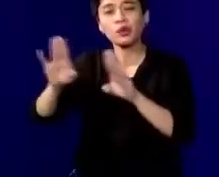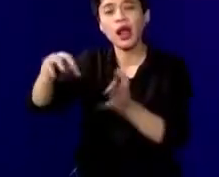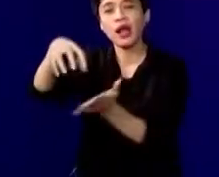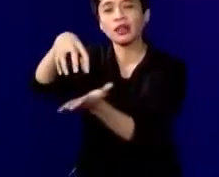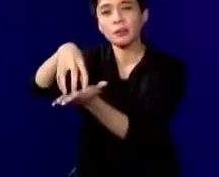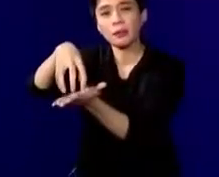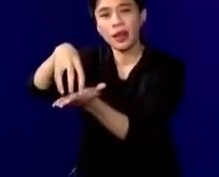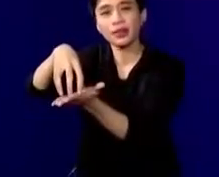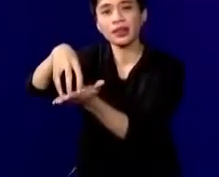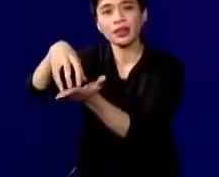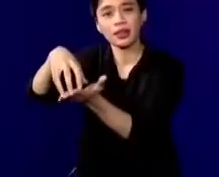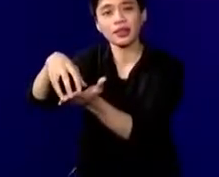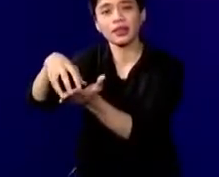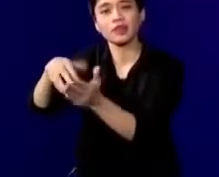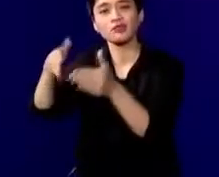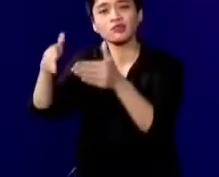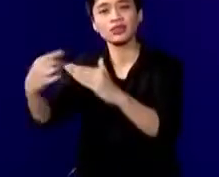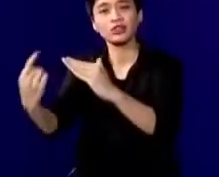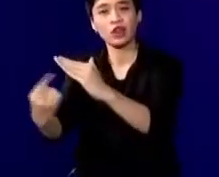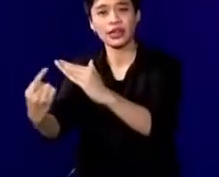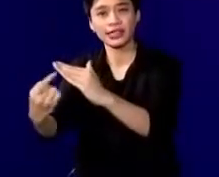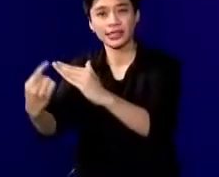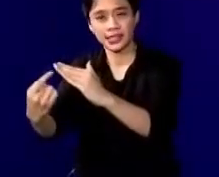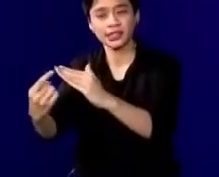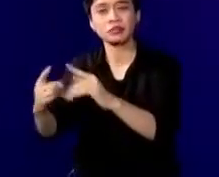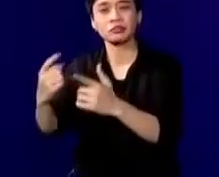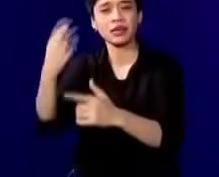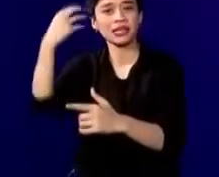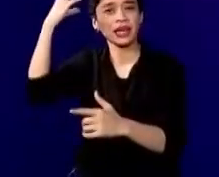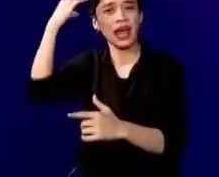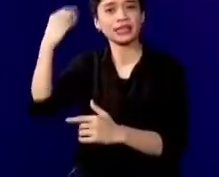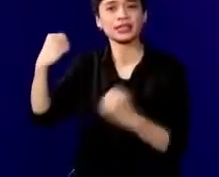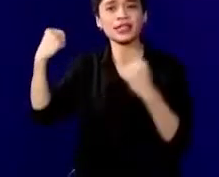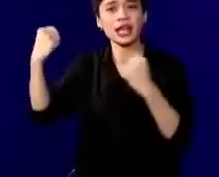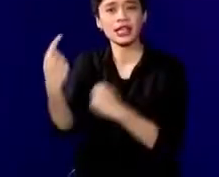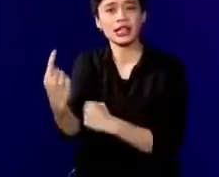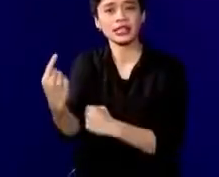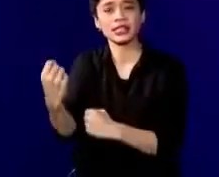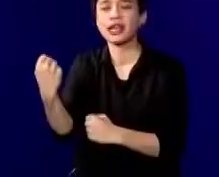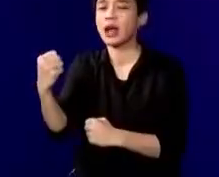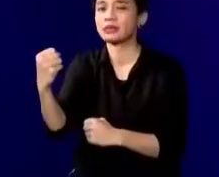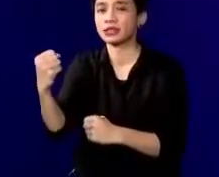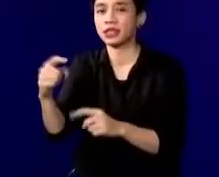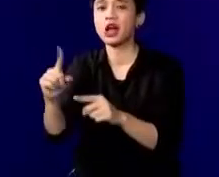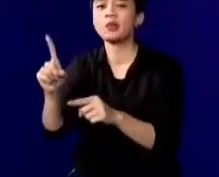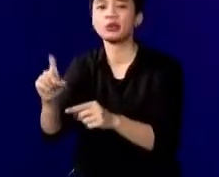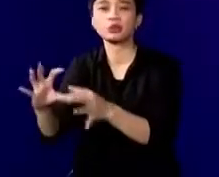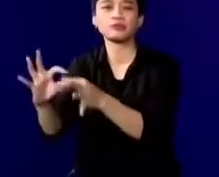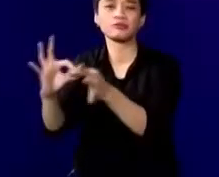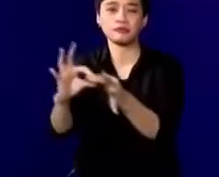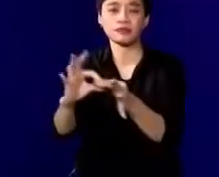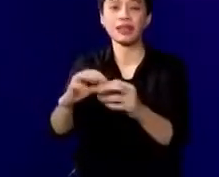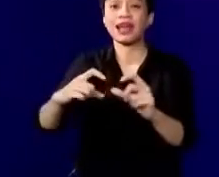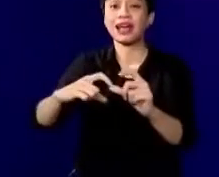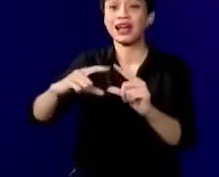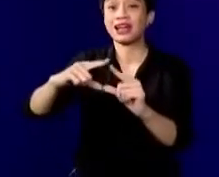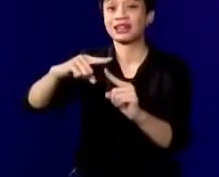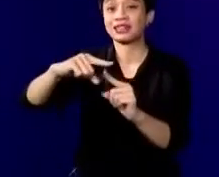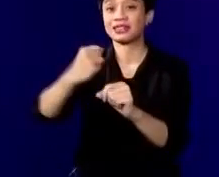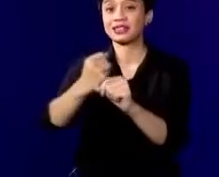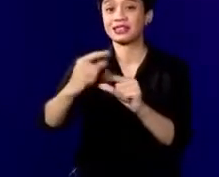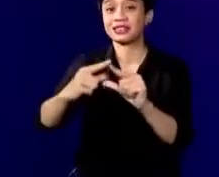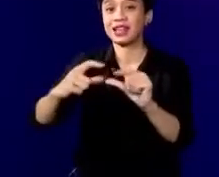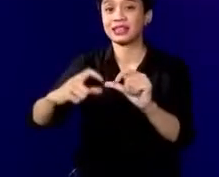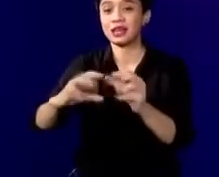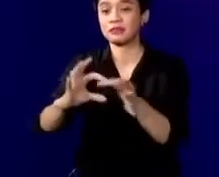sektoral tidak bisa hanya Dinas Kesehatan saja dan ini Satgas dengan Pemda setempat itu